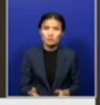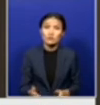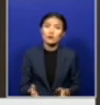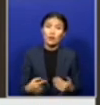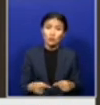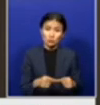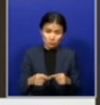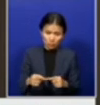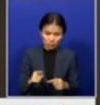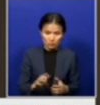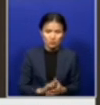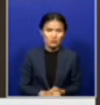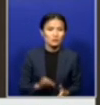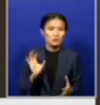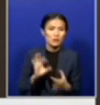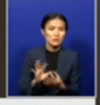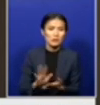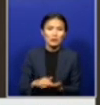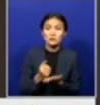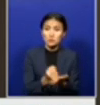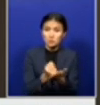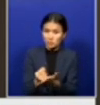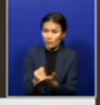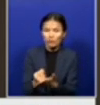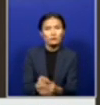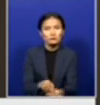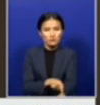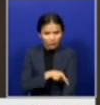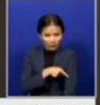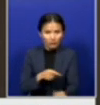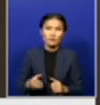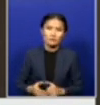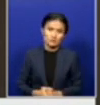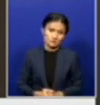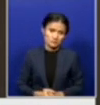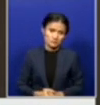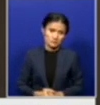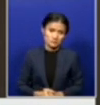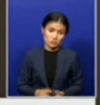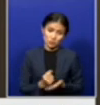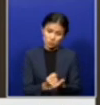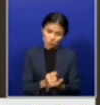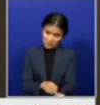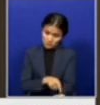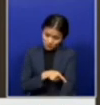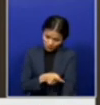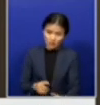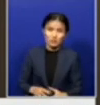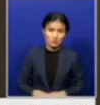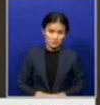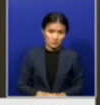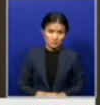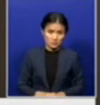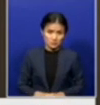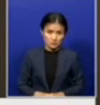ถึงและก็ไม่รวดเร็วพอความล่าช้าในการยกเลิกการประก